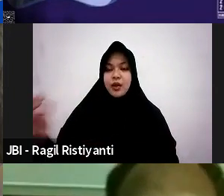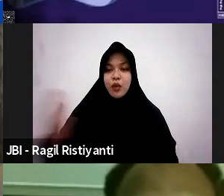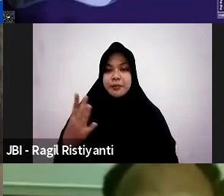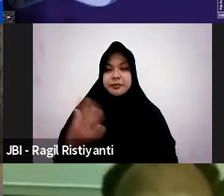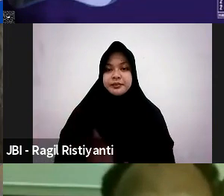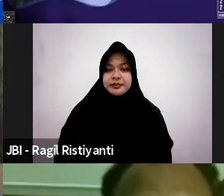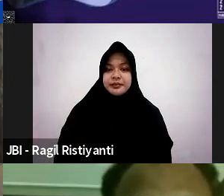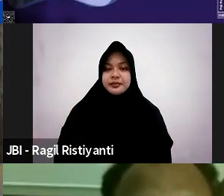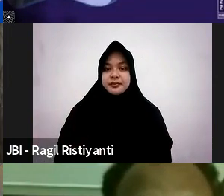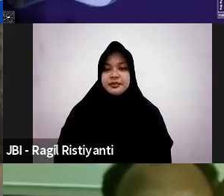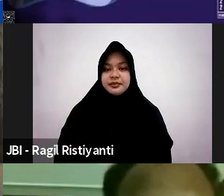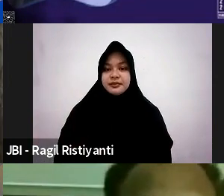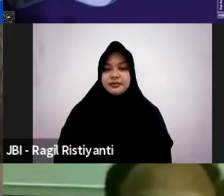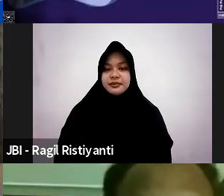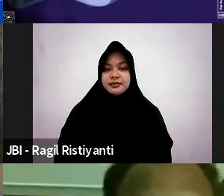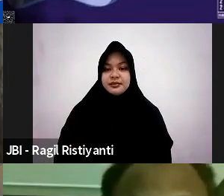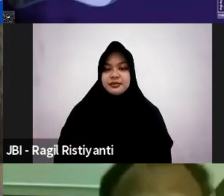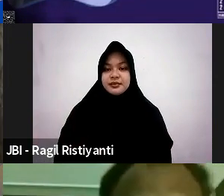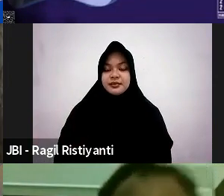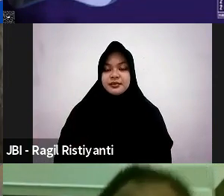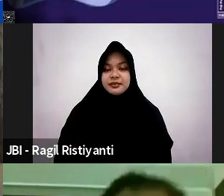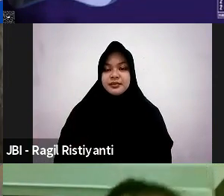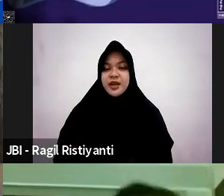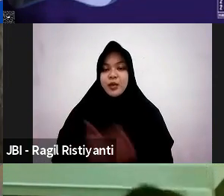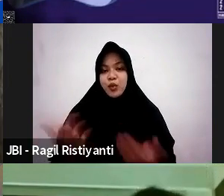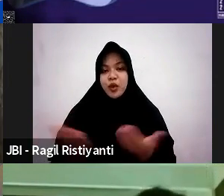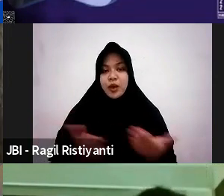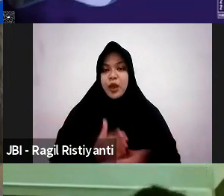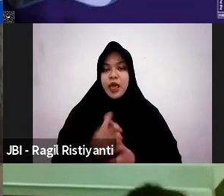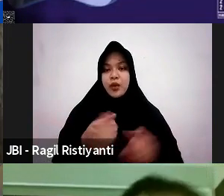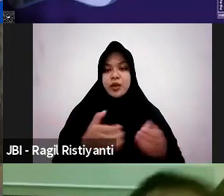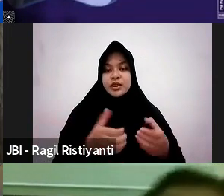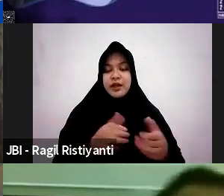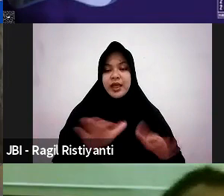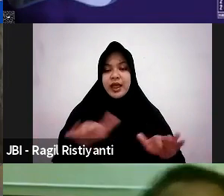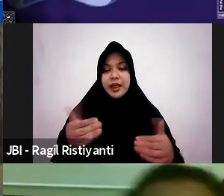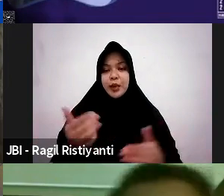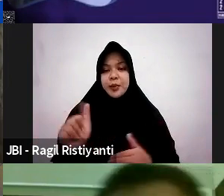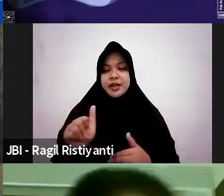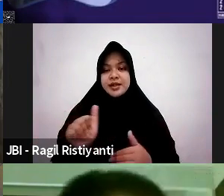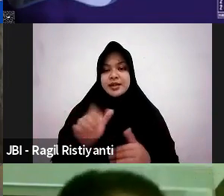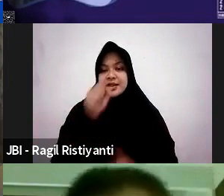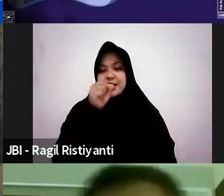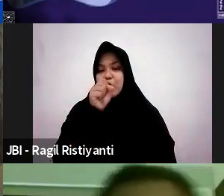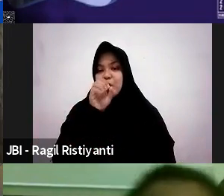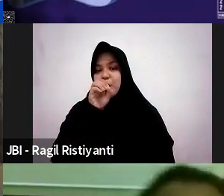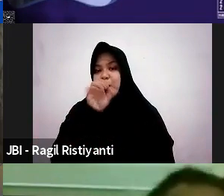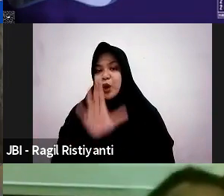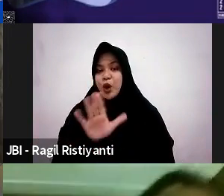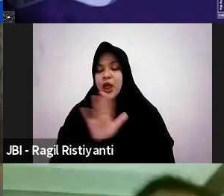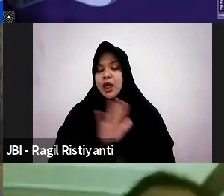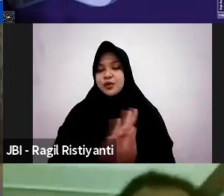mungkin lewat mau lewat cat atau bisa Open microphone Ini teman-teman